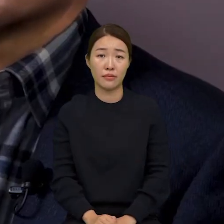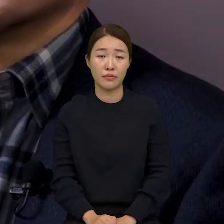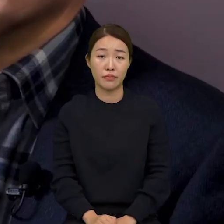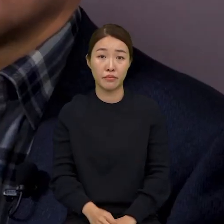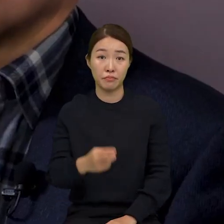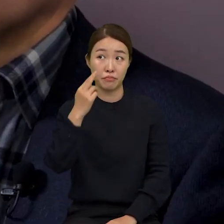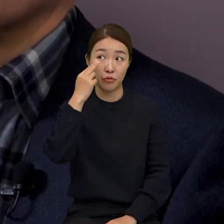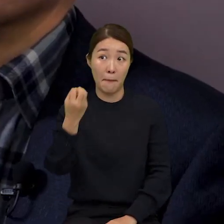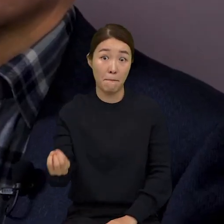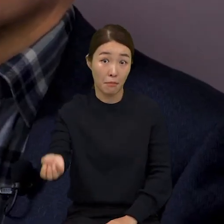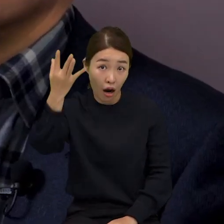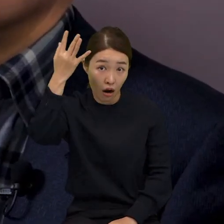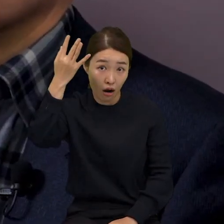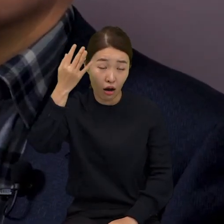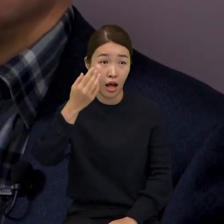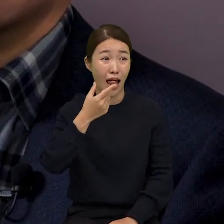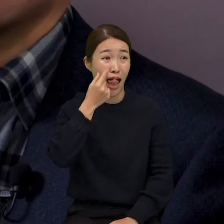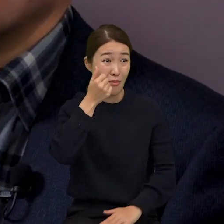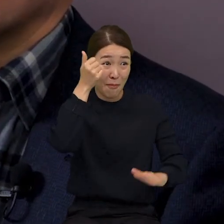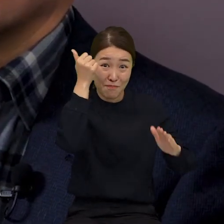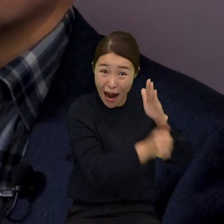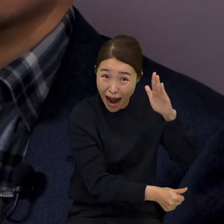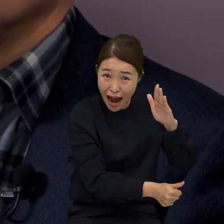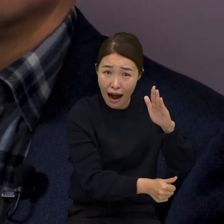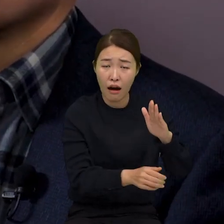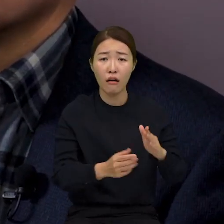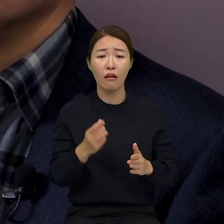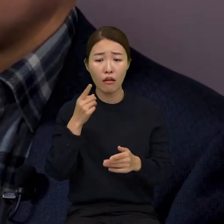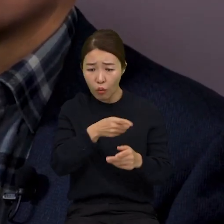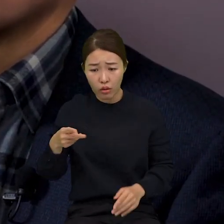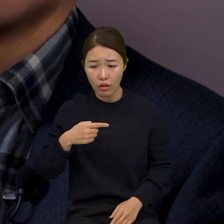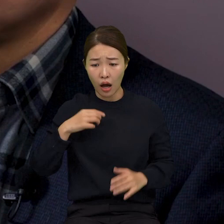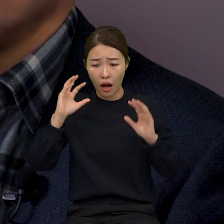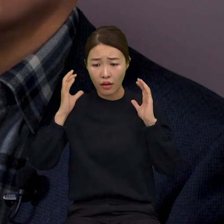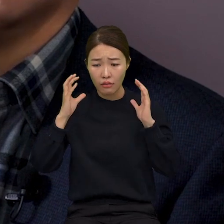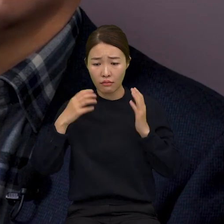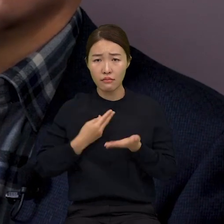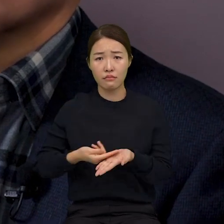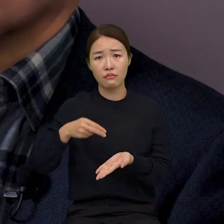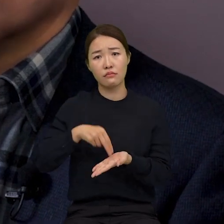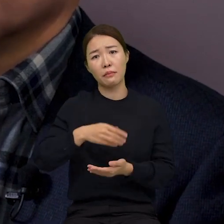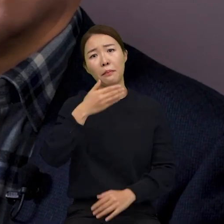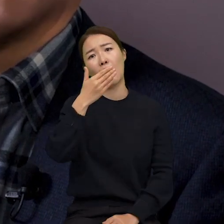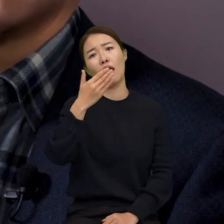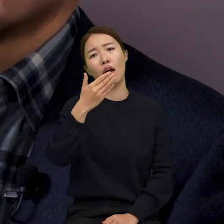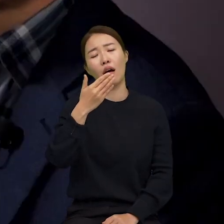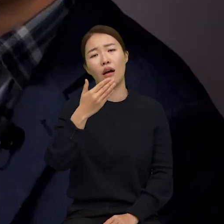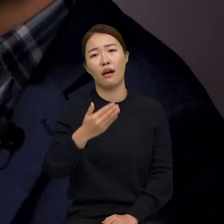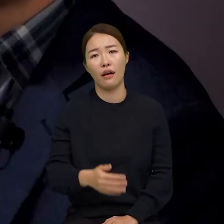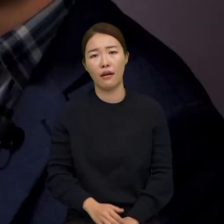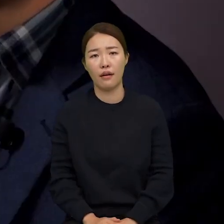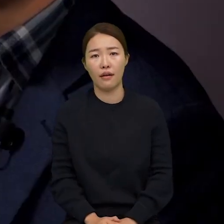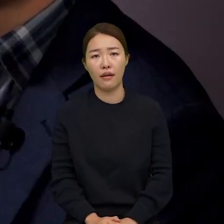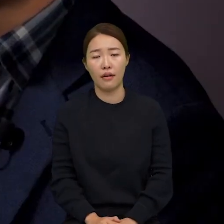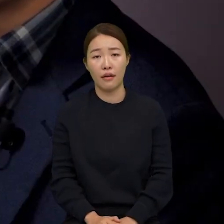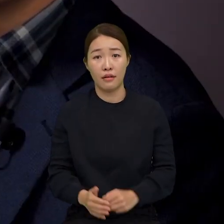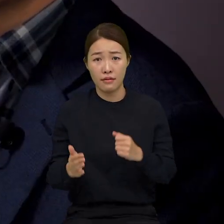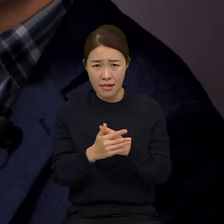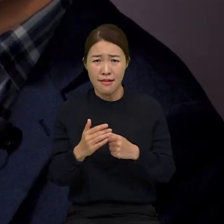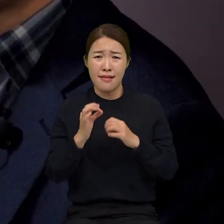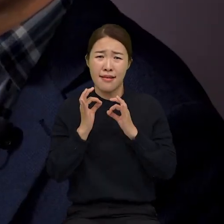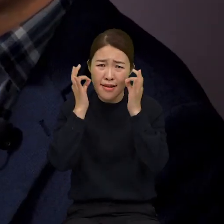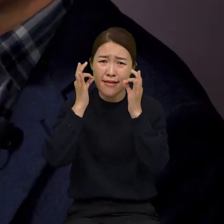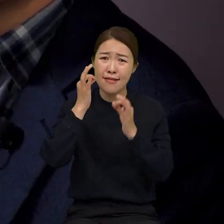미국이 승리하고 일본이 패전해야 우리의 독립이 하루라도 빨리 온다. 그래서